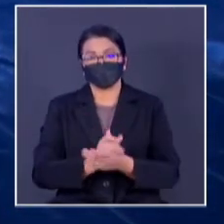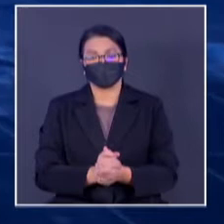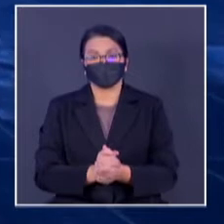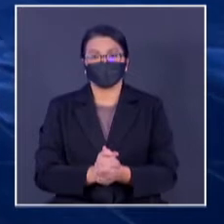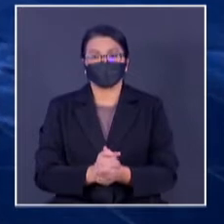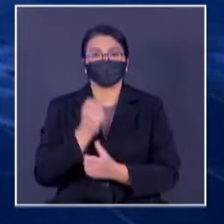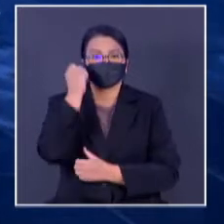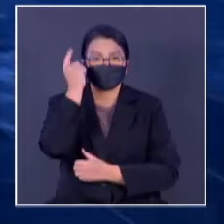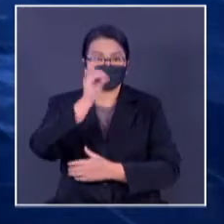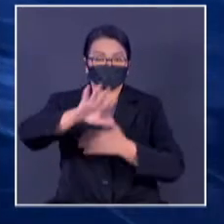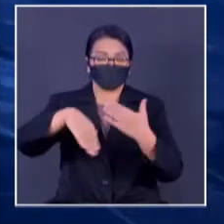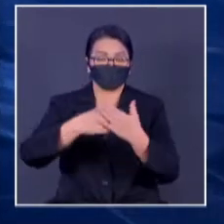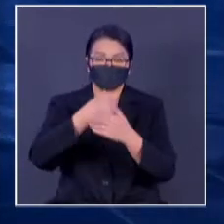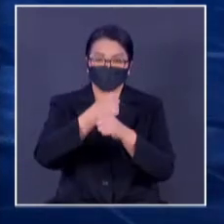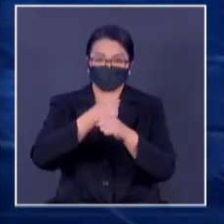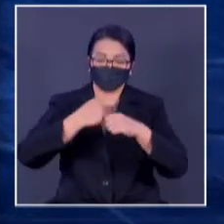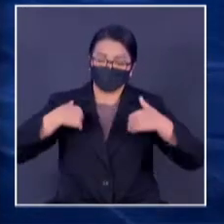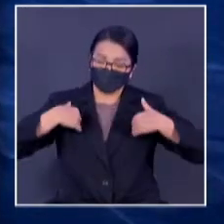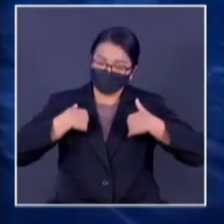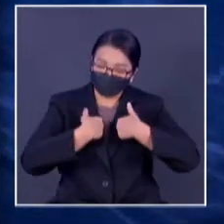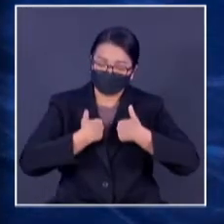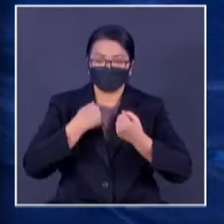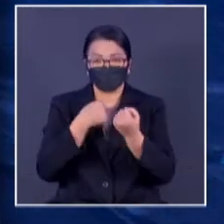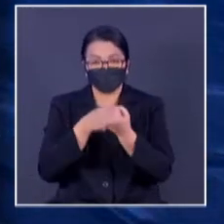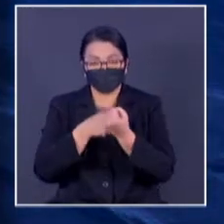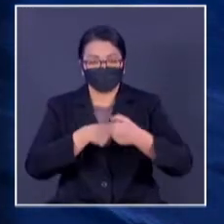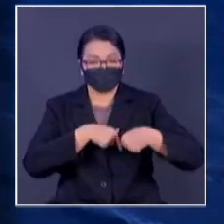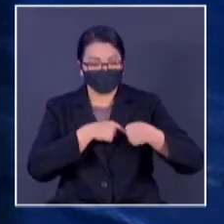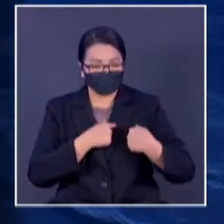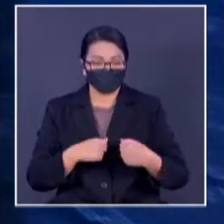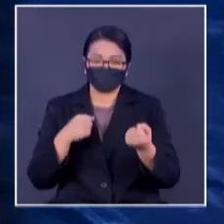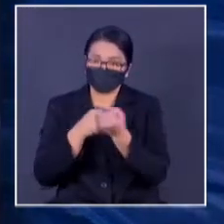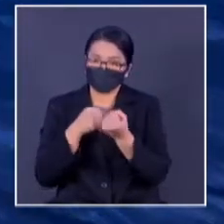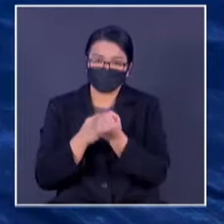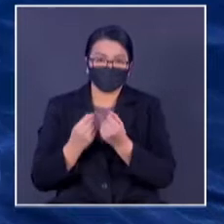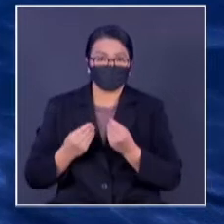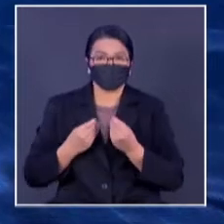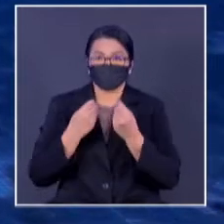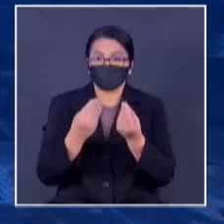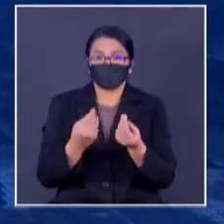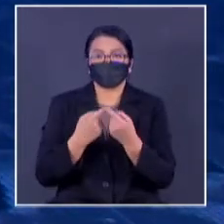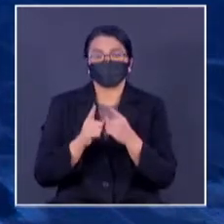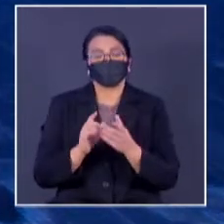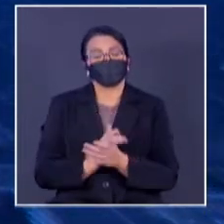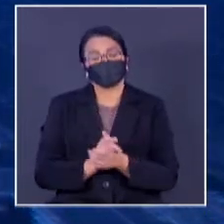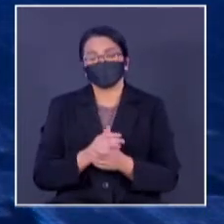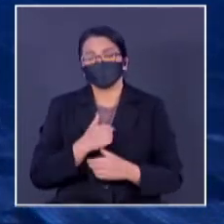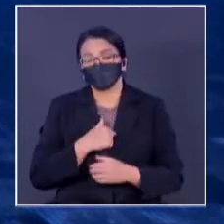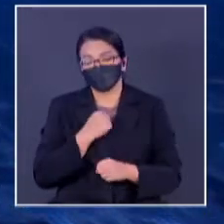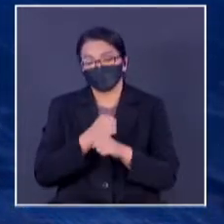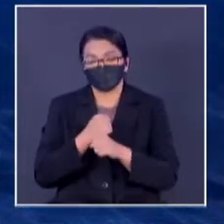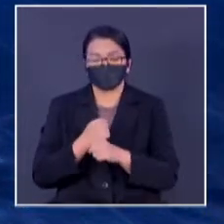ให้เข้าใจว่าทุกท่านเนี่ยพูดถึงหัวใจเนี่ยสู้เต็มที่แหละเพื่อพี่น้องประชาชนคนไทยทุกคนนะแต่ว่าต้องยอมรับว่าด้วยภาระ